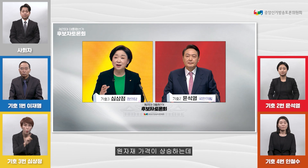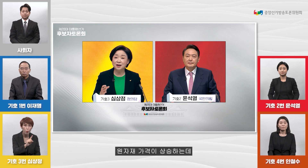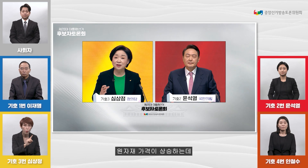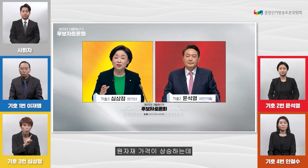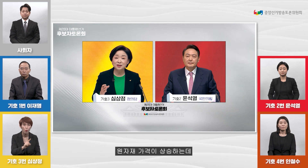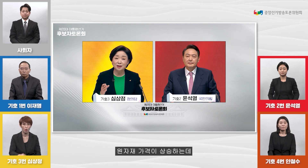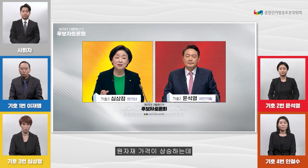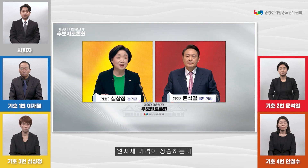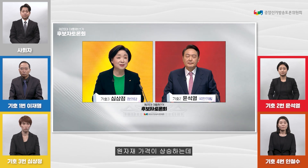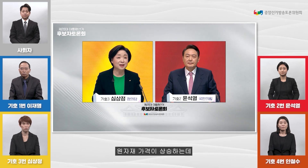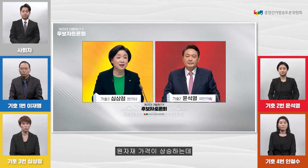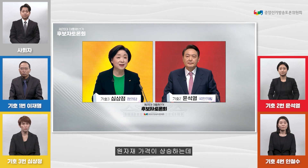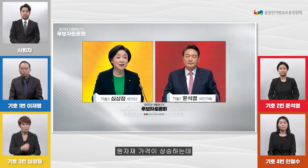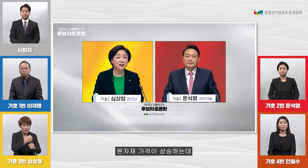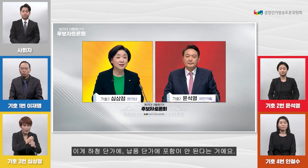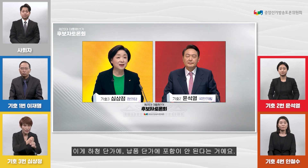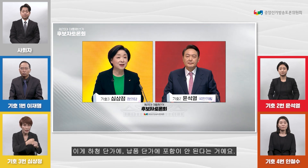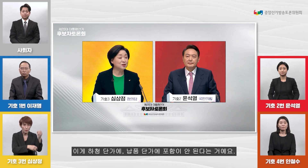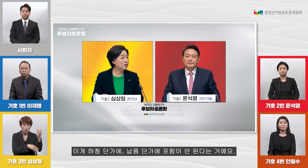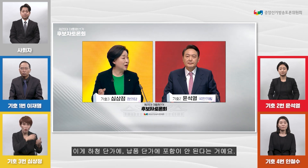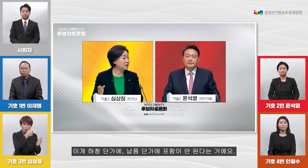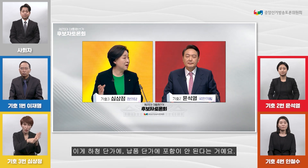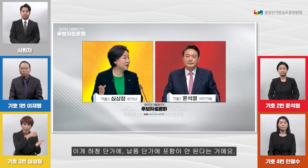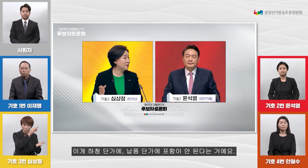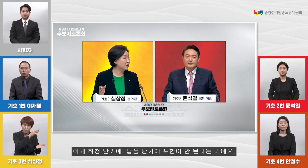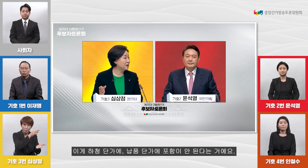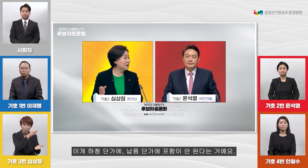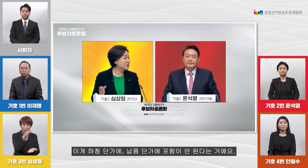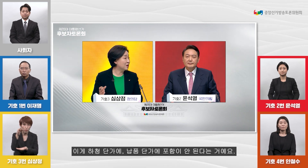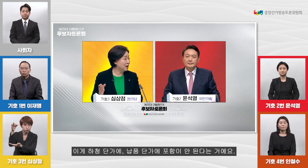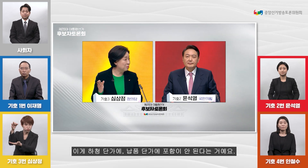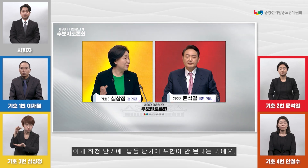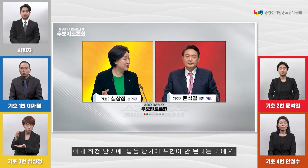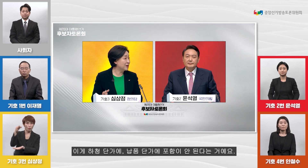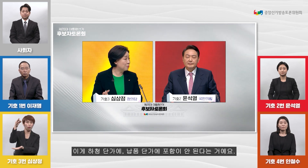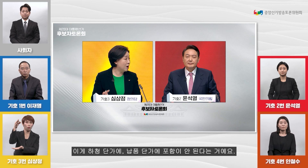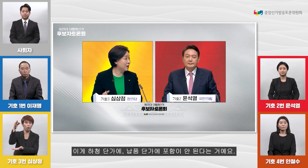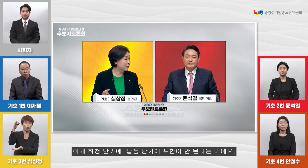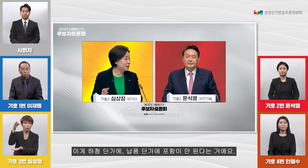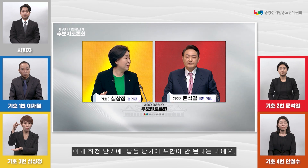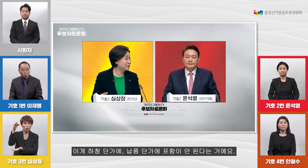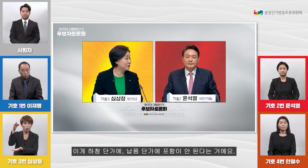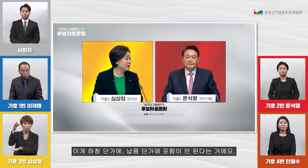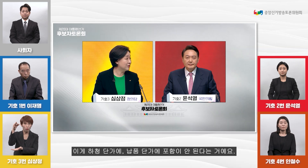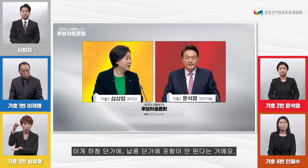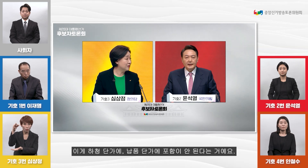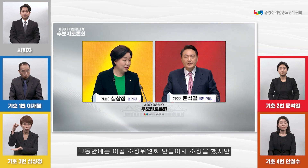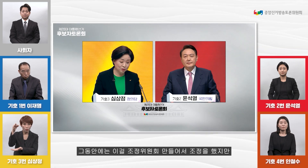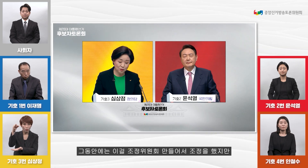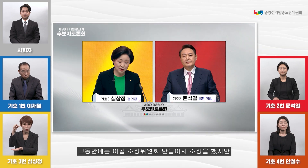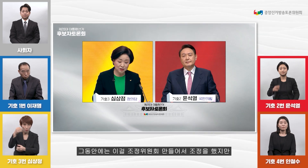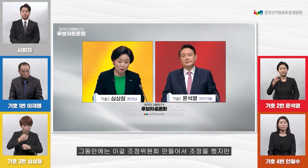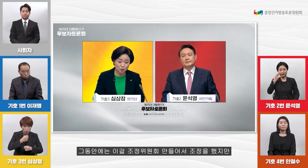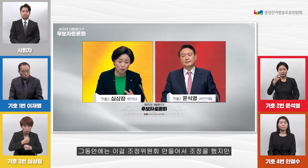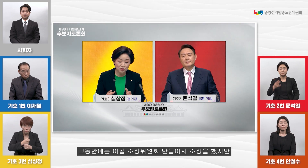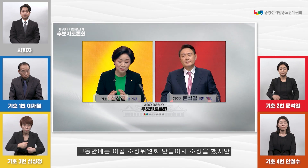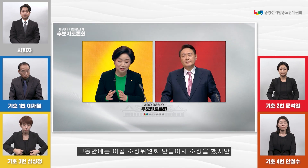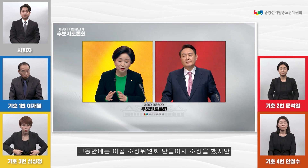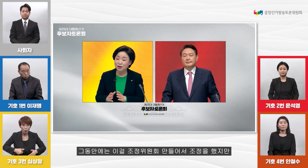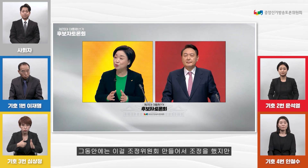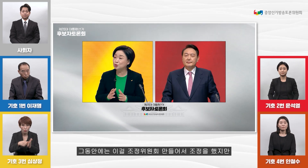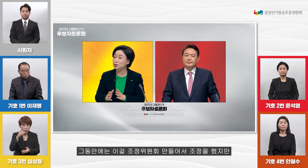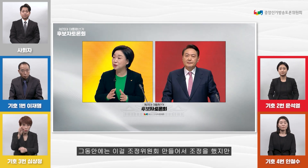원자재 가격이 상승하는데 이게 하청 단가에 납품 단가에 포함이 안 된다는 거예요. 네. 그동안에는 이거